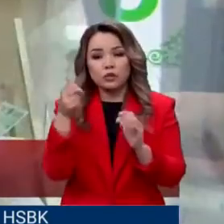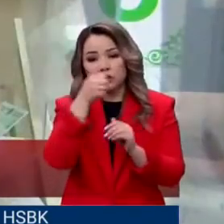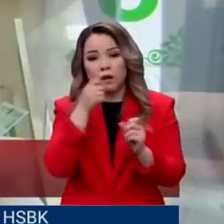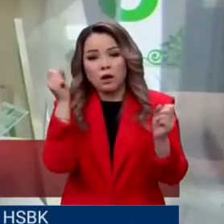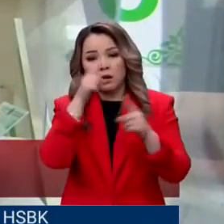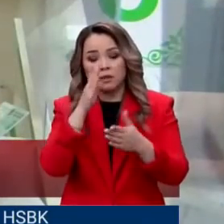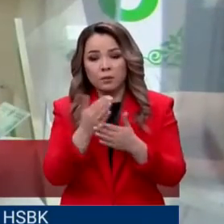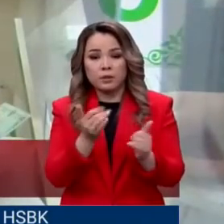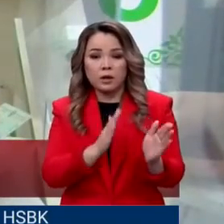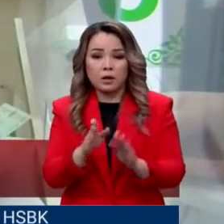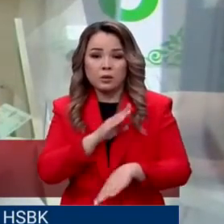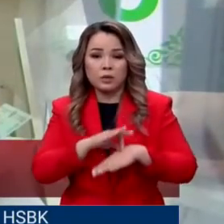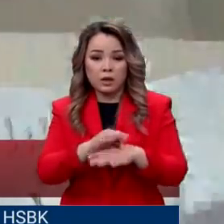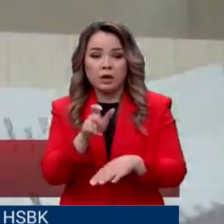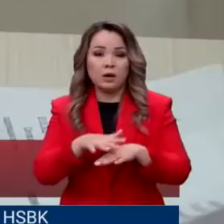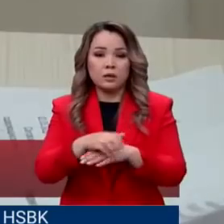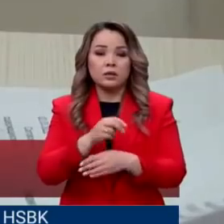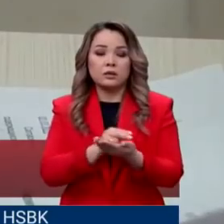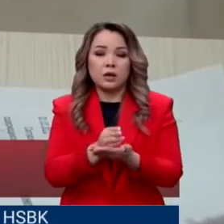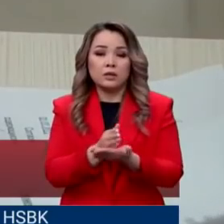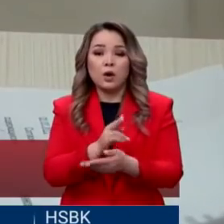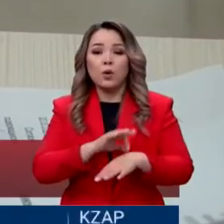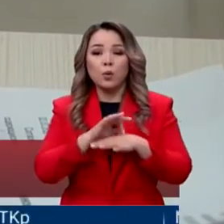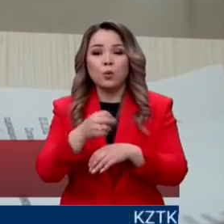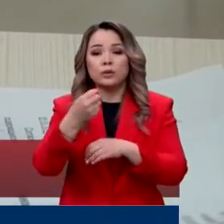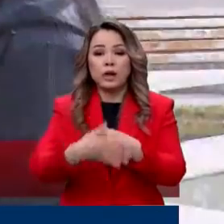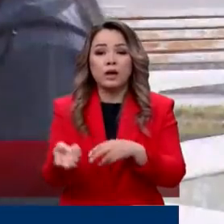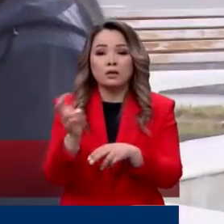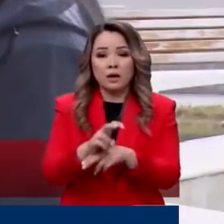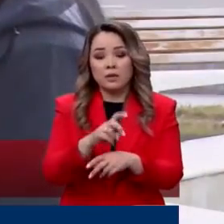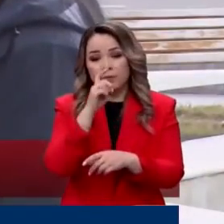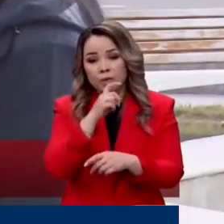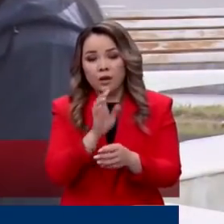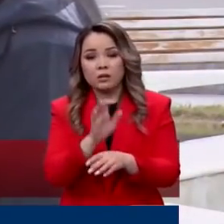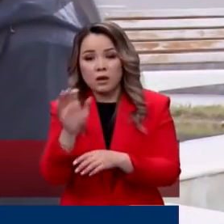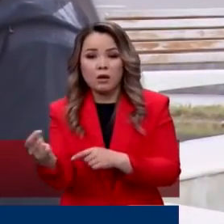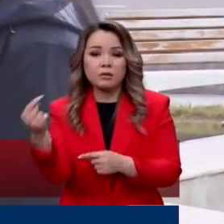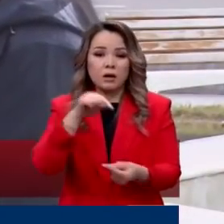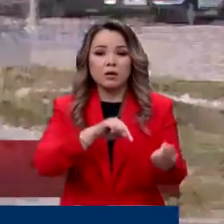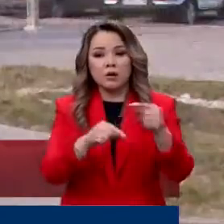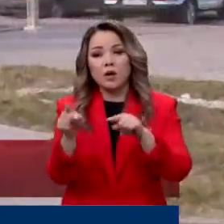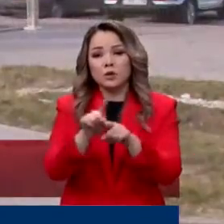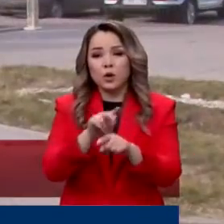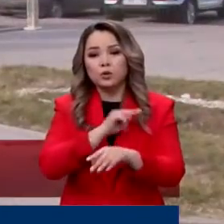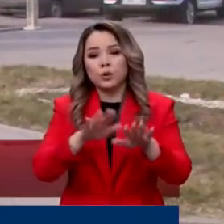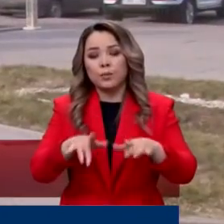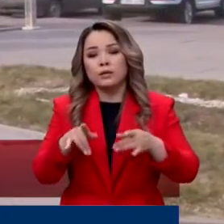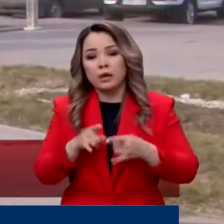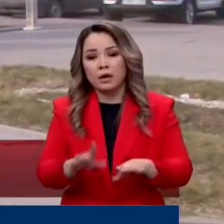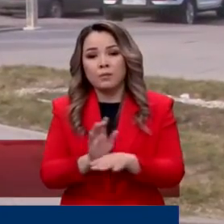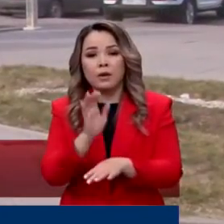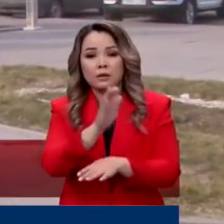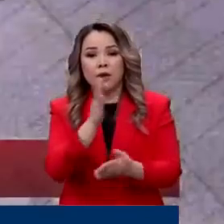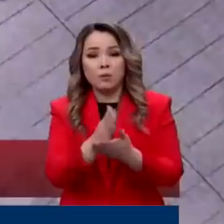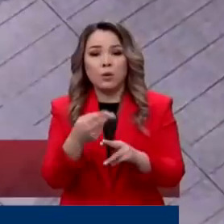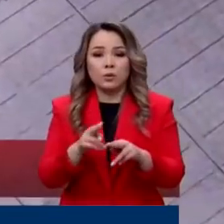gana bilipti. Süytip reddemekke halkka hizmet körsetu ortalığına bargan. Olar Ahaj bölümüne ondağılar sol jılı jumıs isteken perzentkanaga